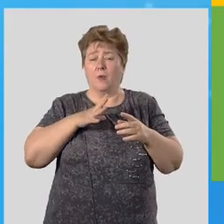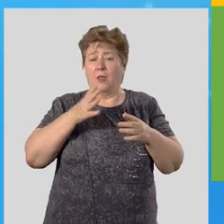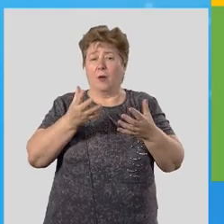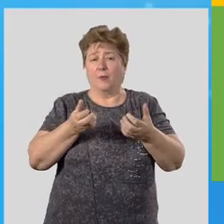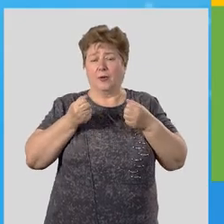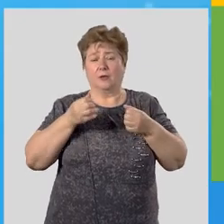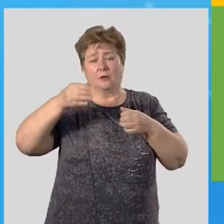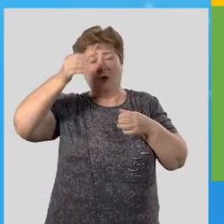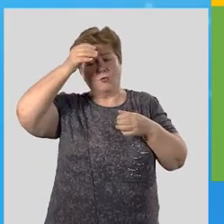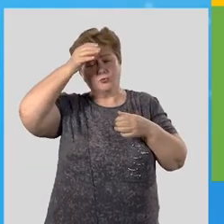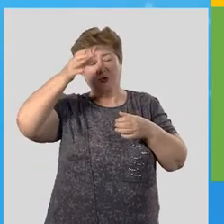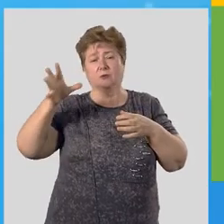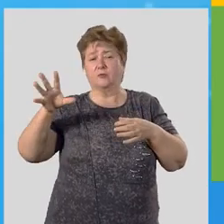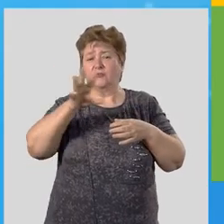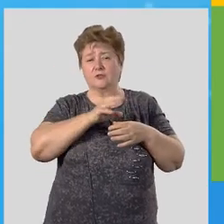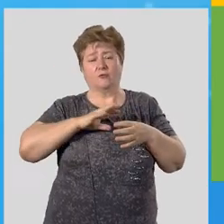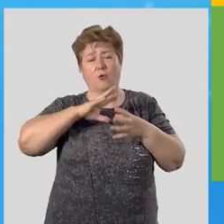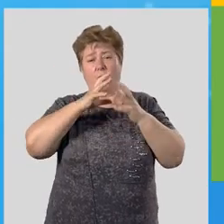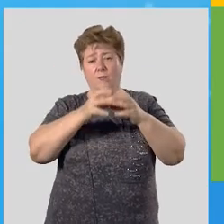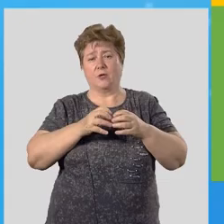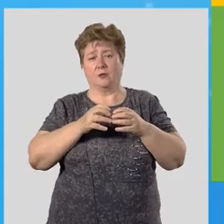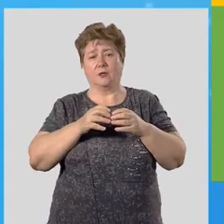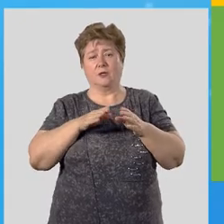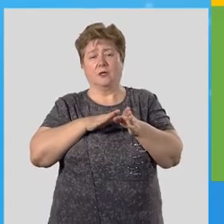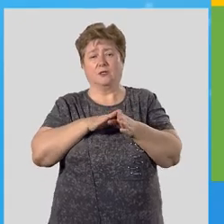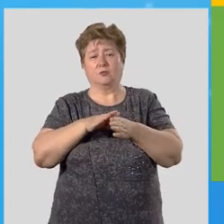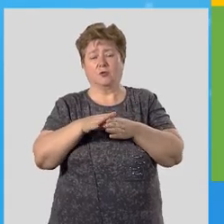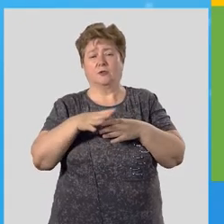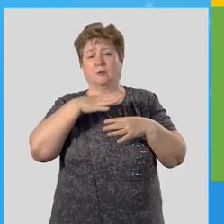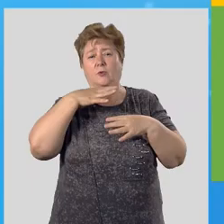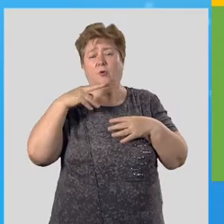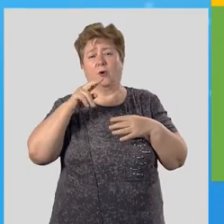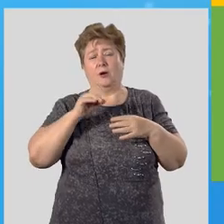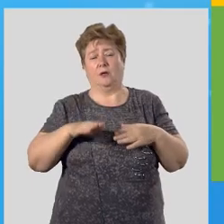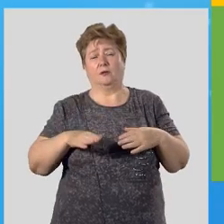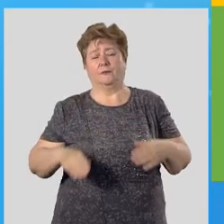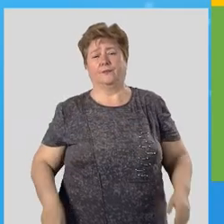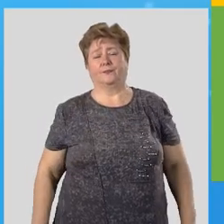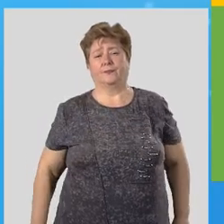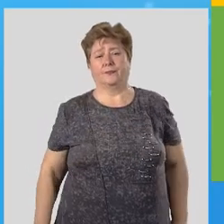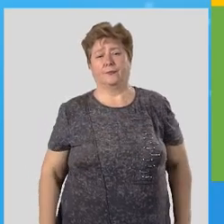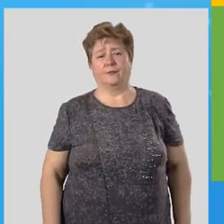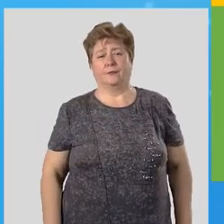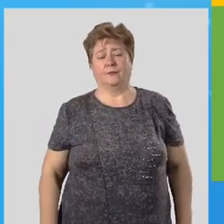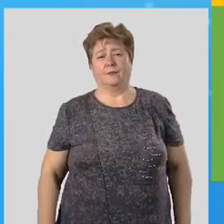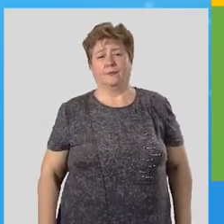принята учеными всего мира и использовалась много лет.